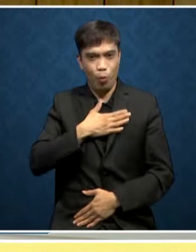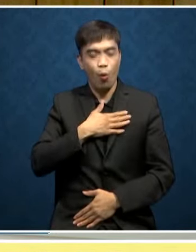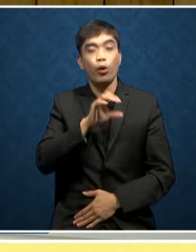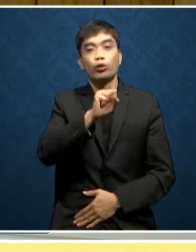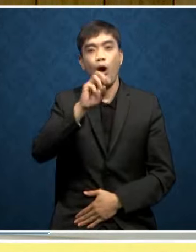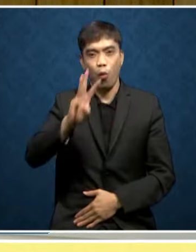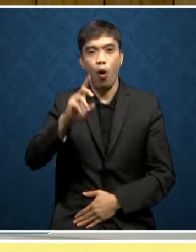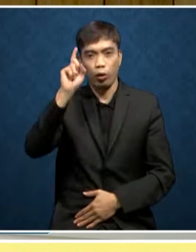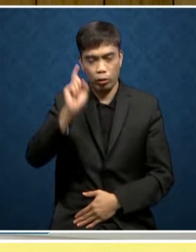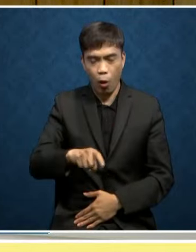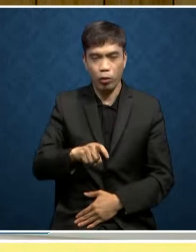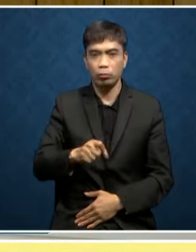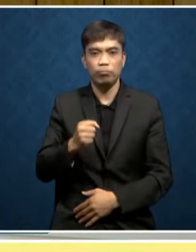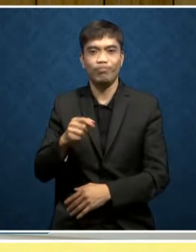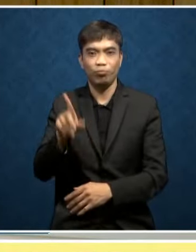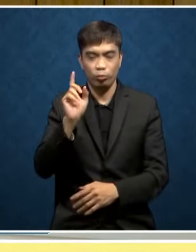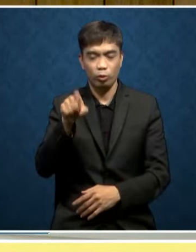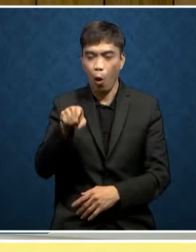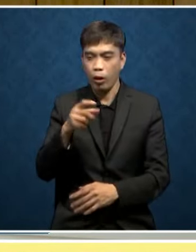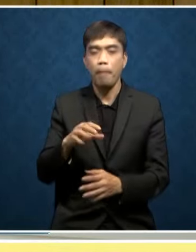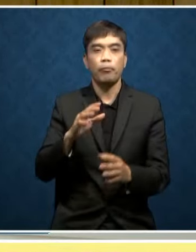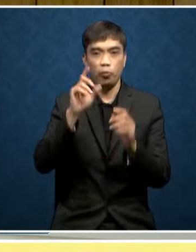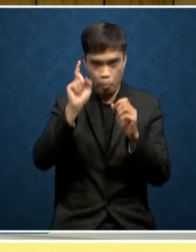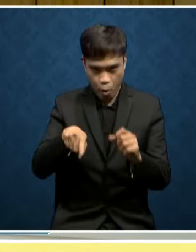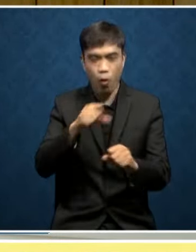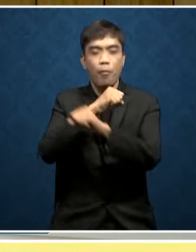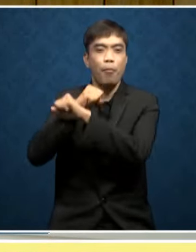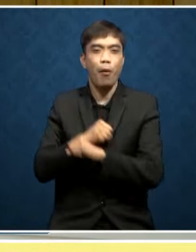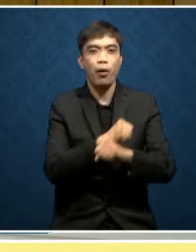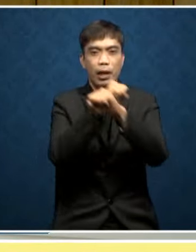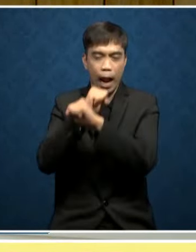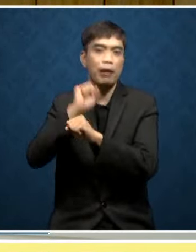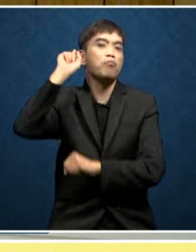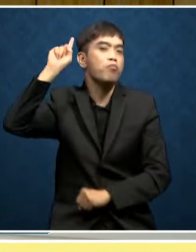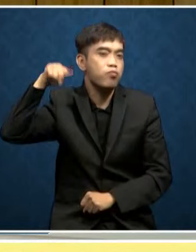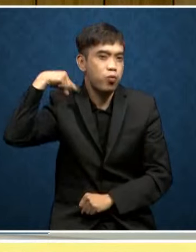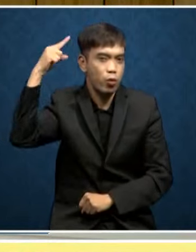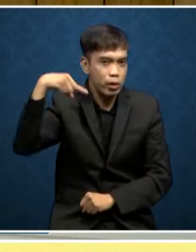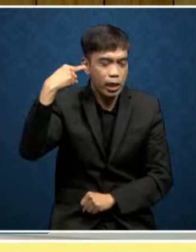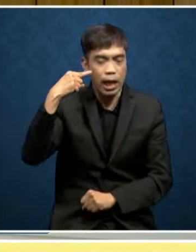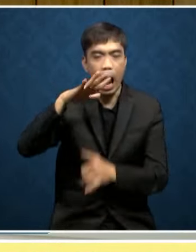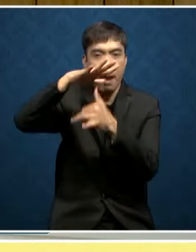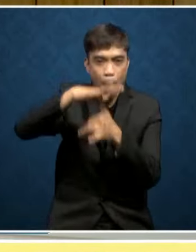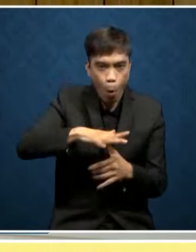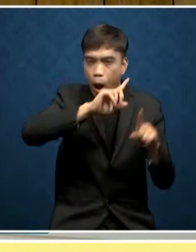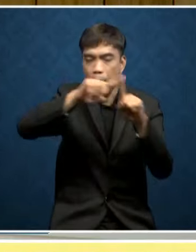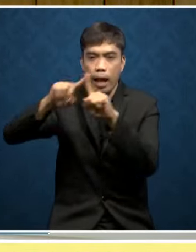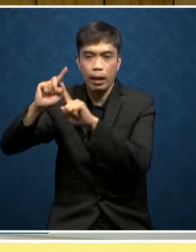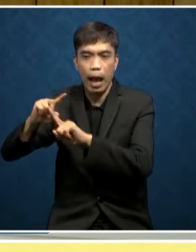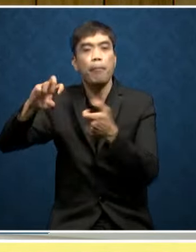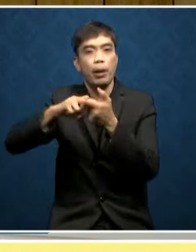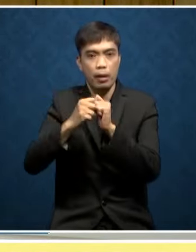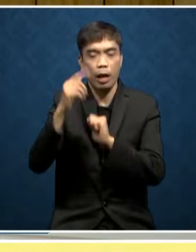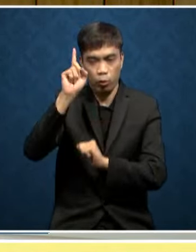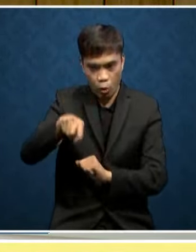นต่อสิ่งเหล่านี้และจะต้องมีกลไกเพื่อปกป้องสมาชิกและสภาหญิงทุกคนจากการกระทำที่ล่วงละเมิดนี้สุด